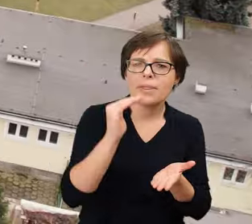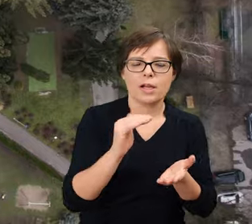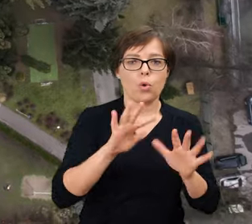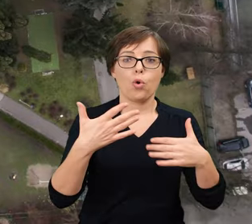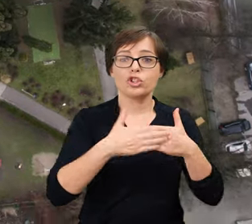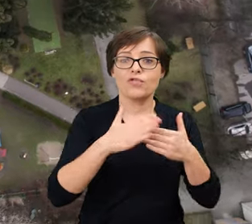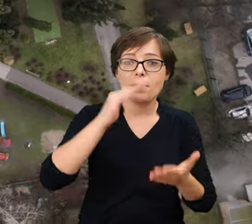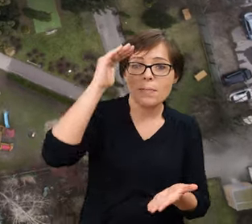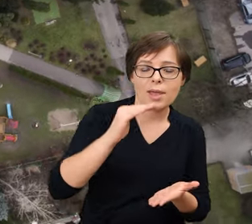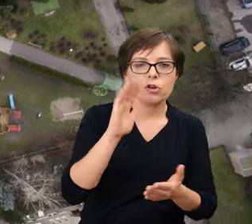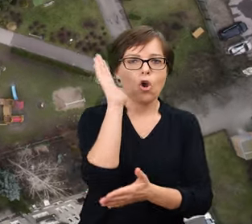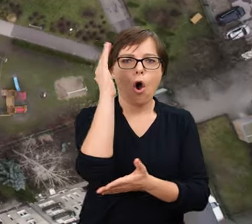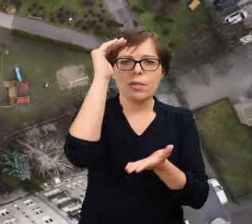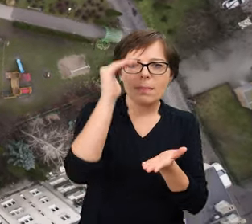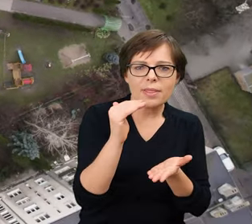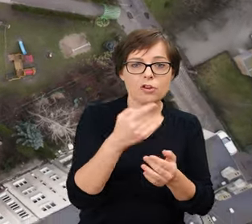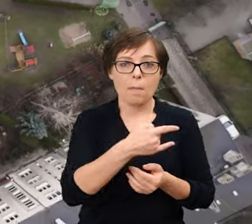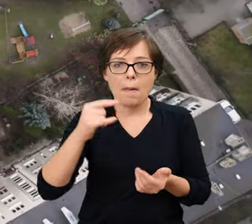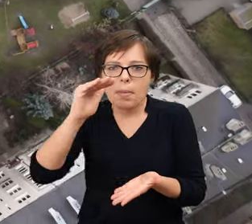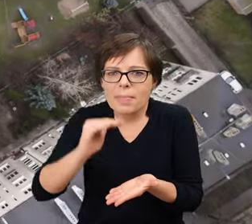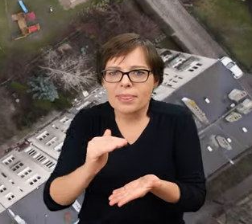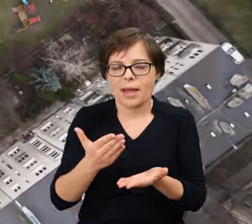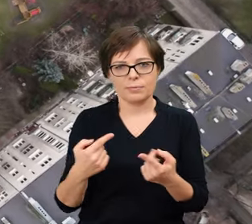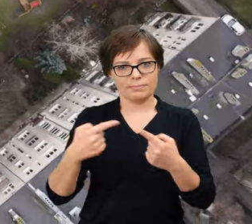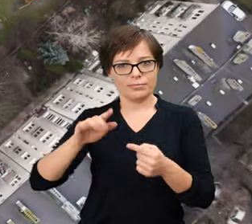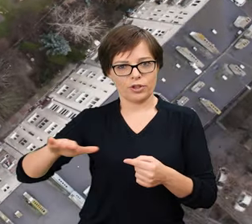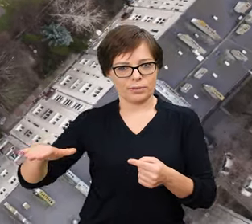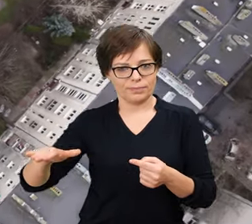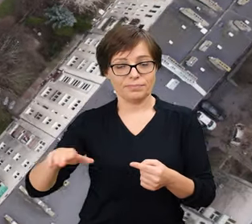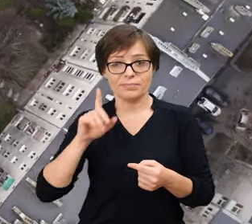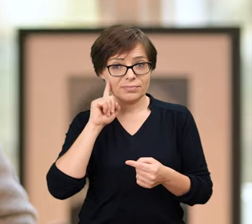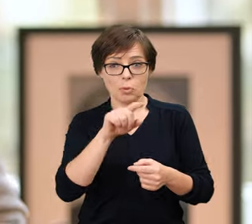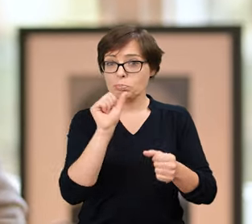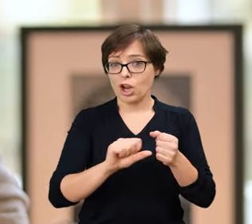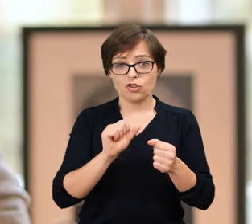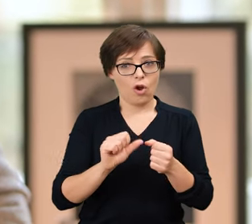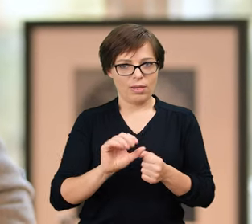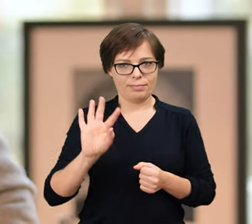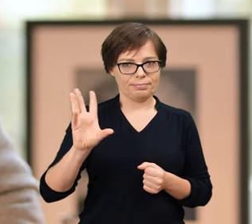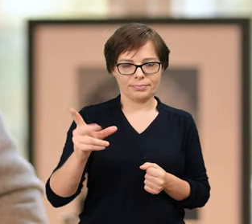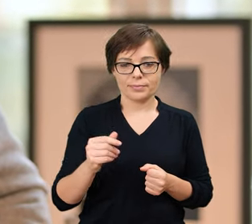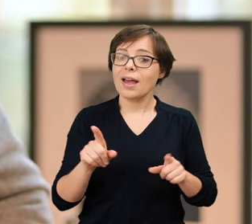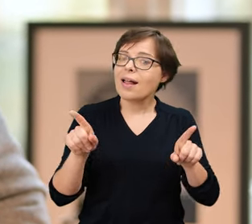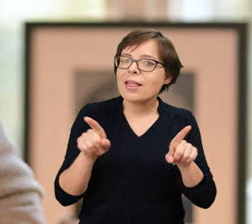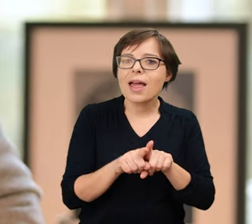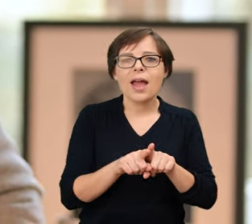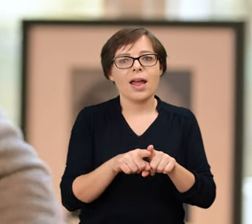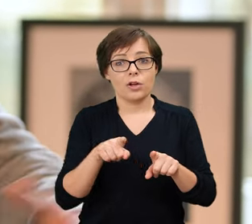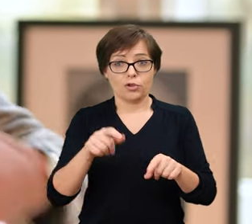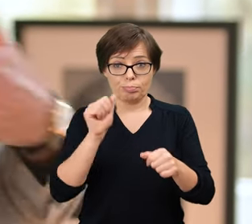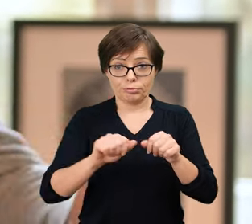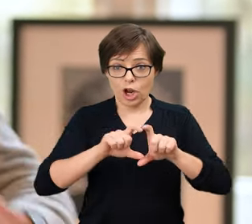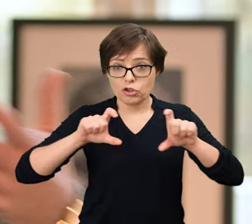drzwi, mniejsze okna, mniejsze meble. Te przedszkola bywają niezwykle urodziwe. Mają też sporo terenów